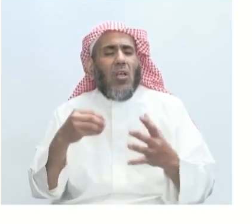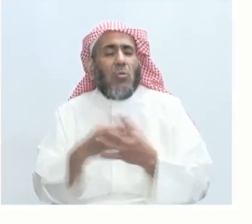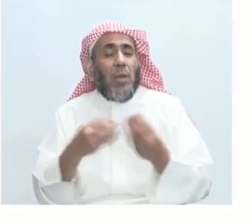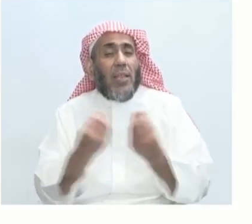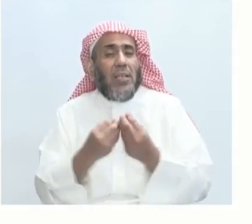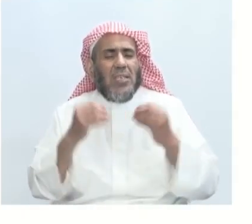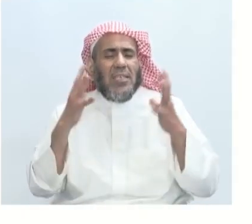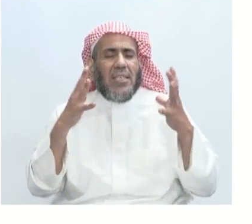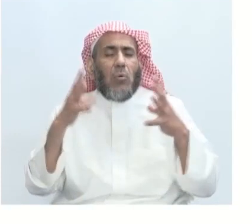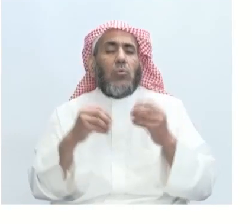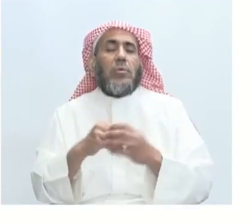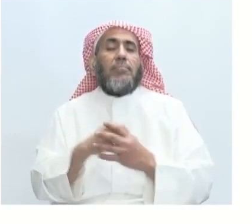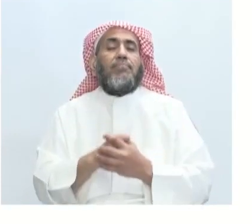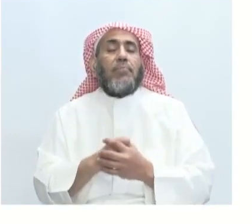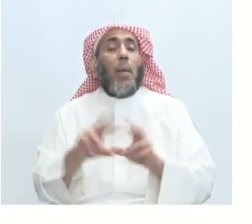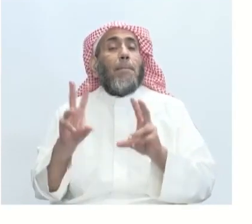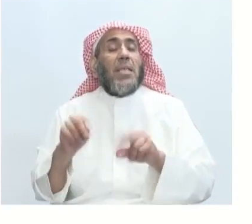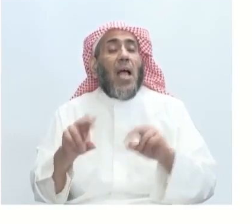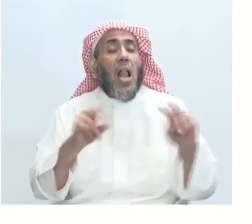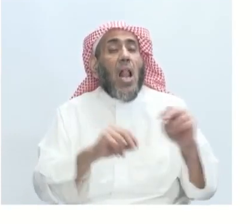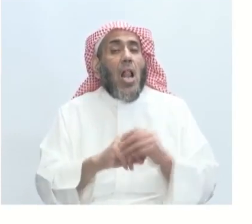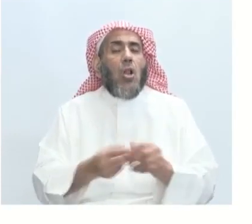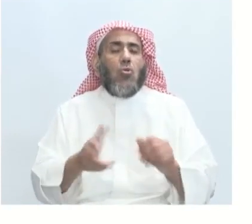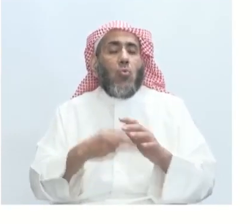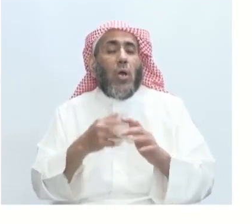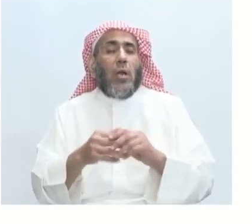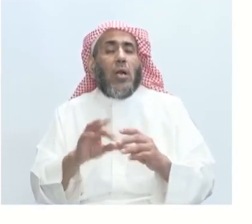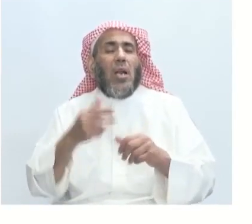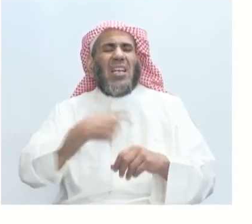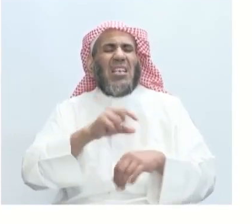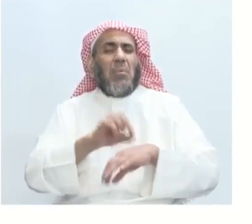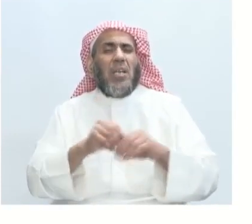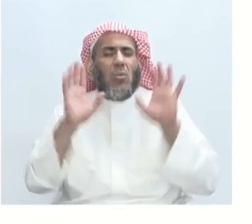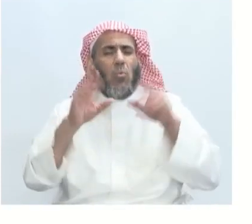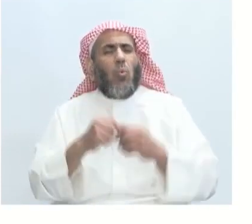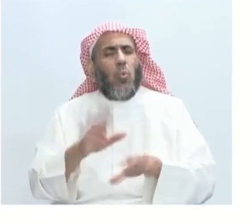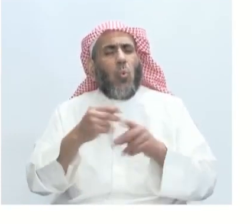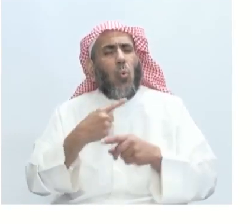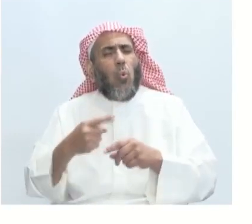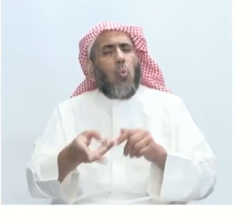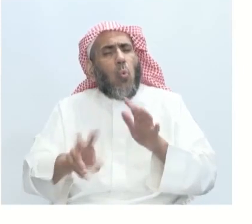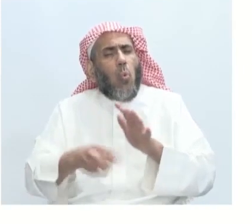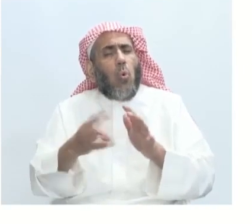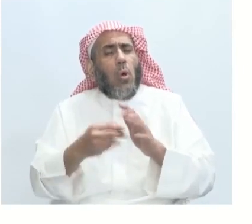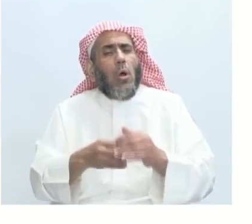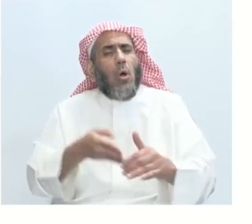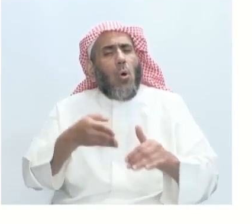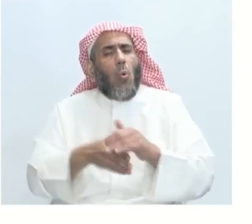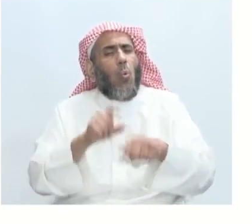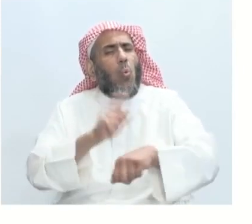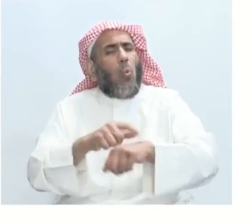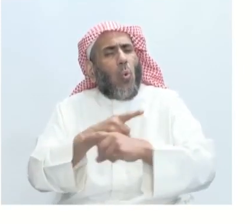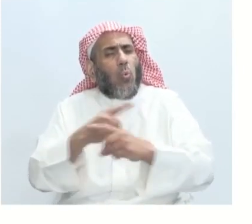هذه الدائره مثال يكرر المريض وضوءه لاحد الصلوات مرات عده ويستغرق منه